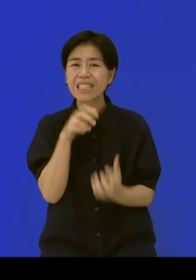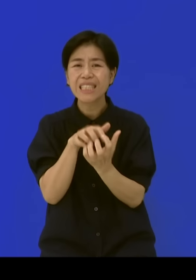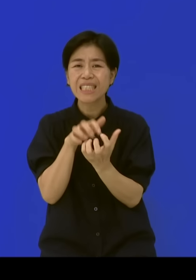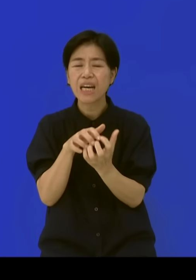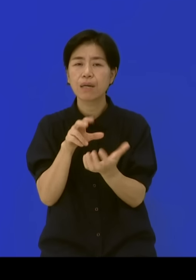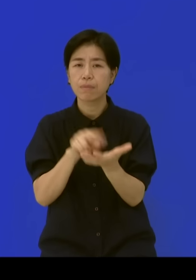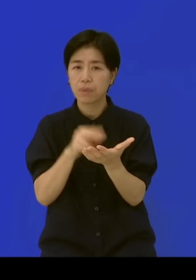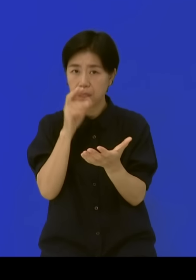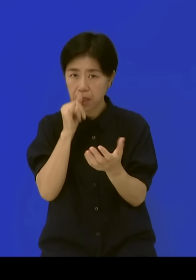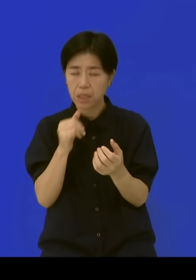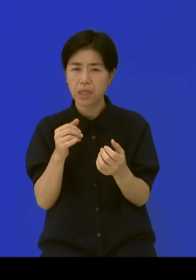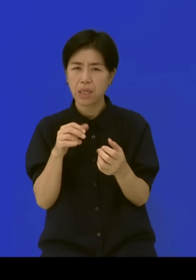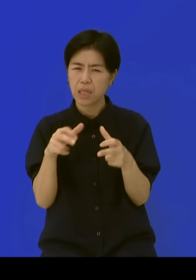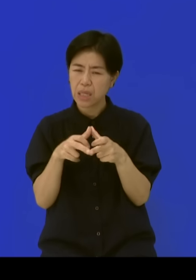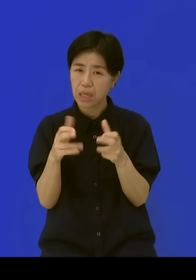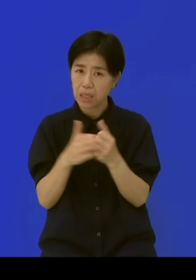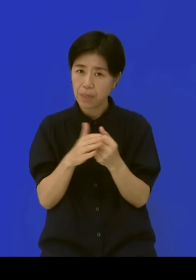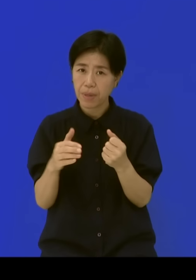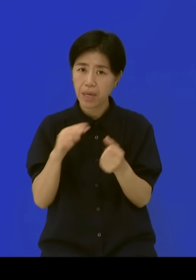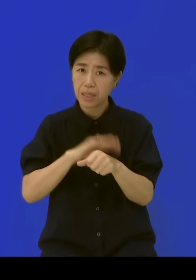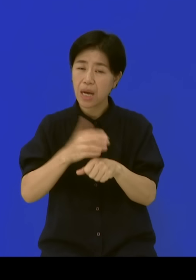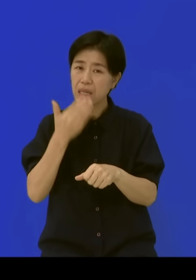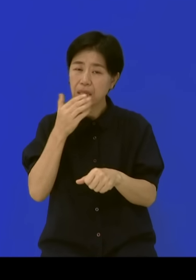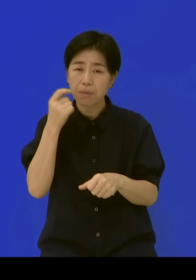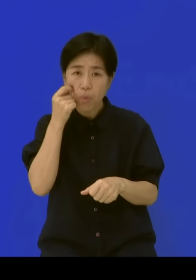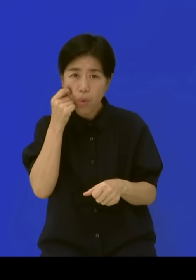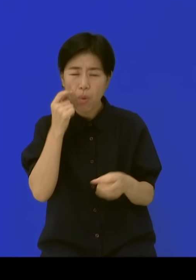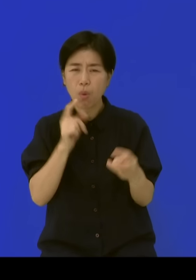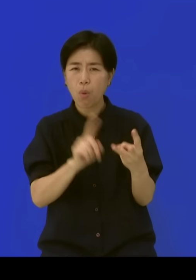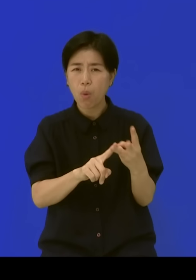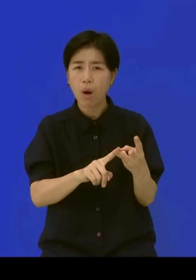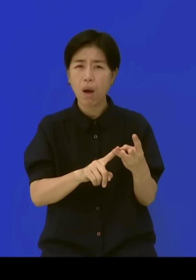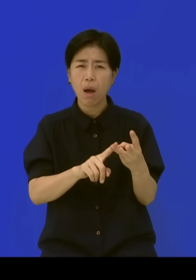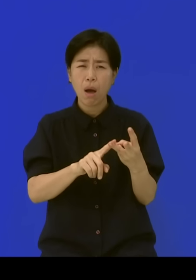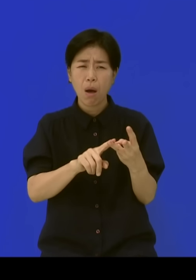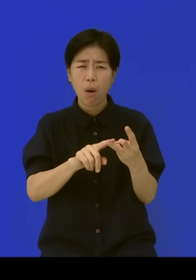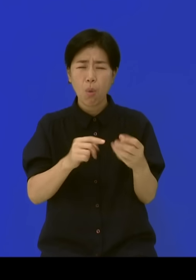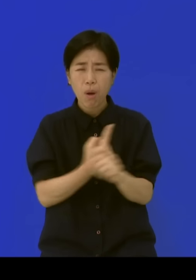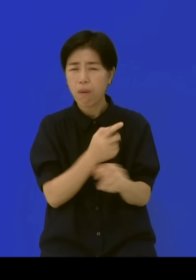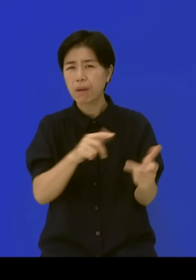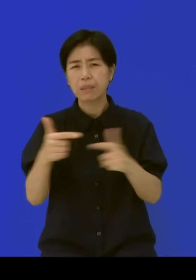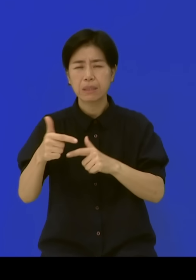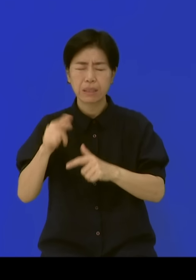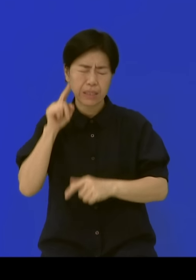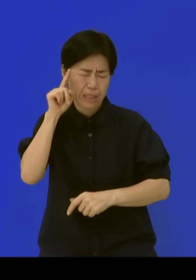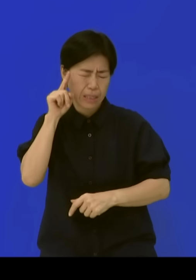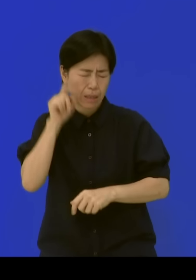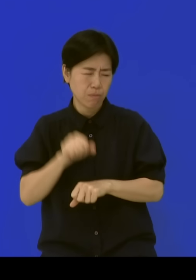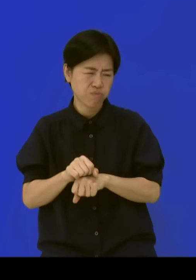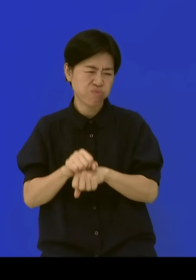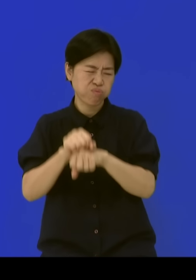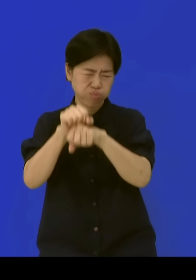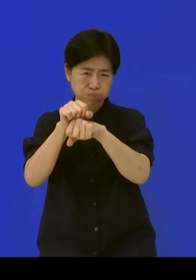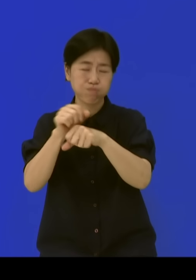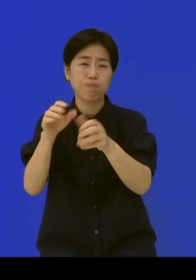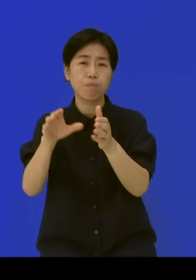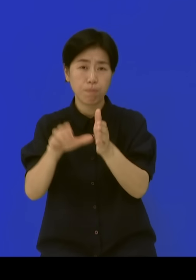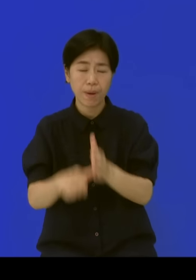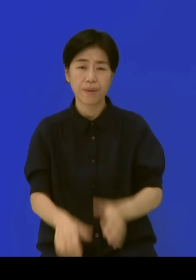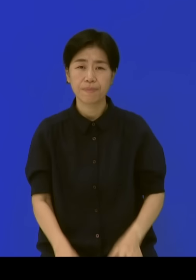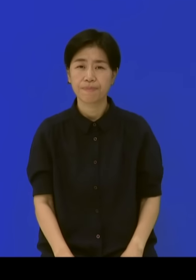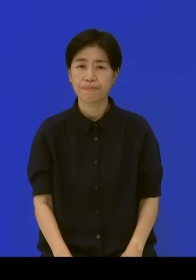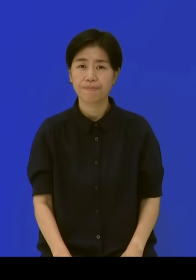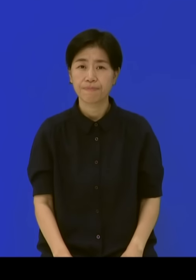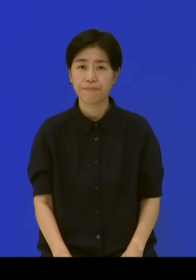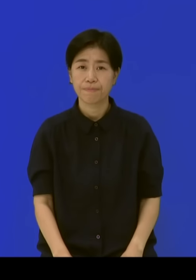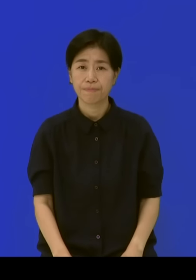이런 장염에도 좀 시달리고 스트레스가 많잖아요. 예. 예. 수능을 앞둔 시기에는 그런 시기에 예. 이제 그런 과정을